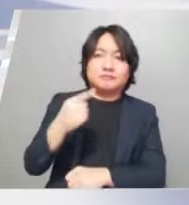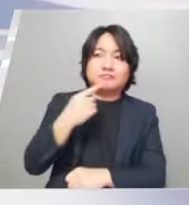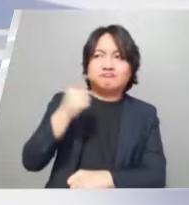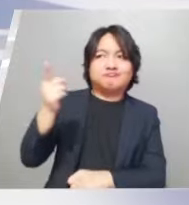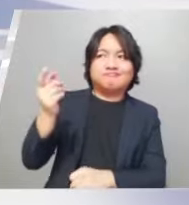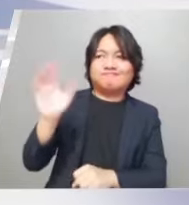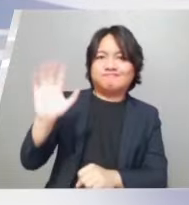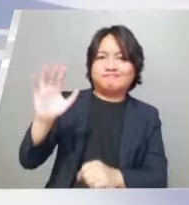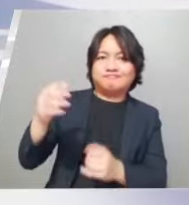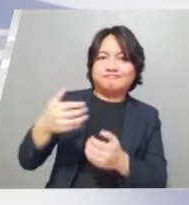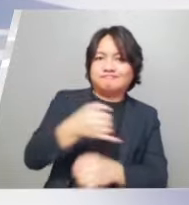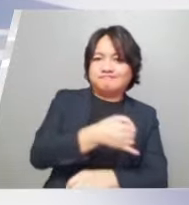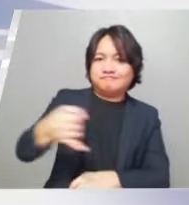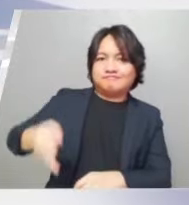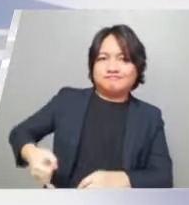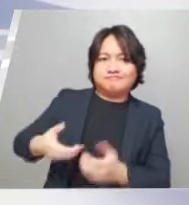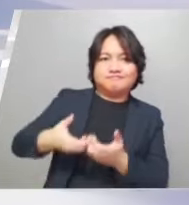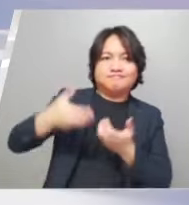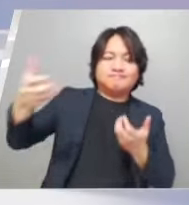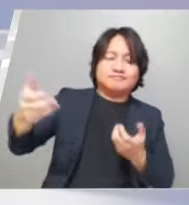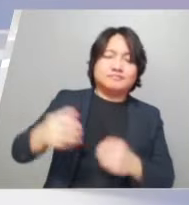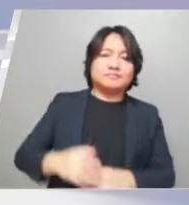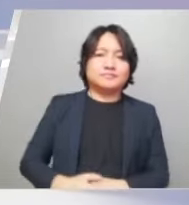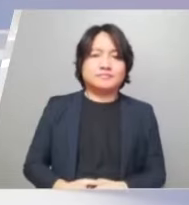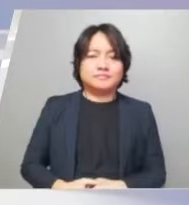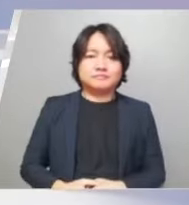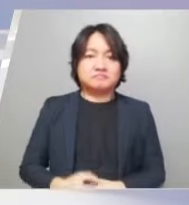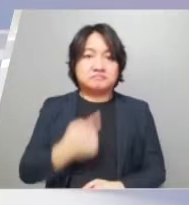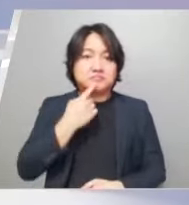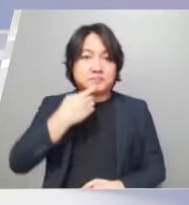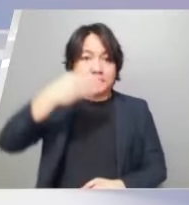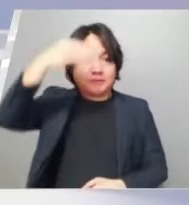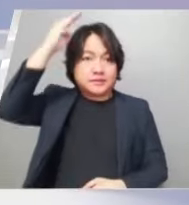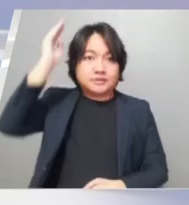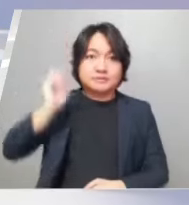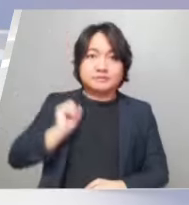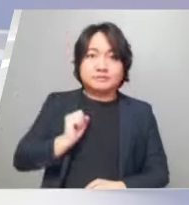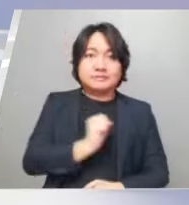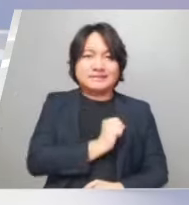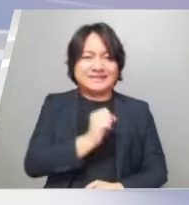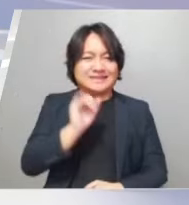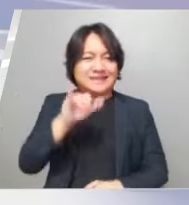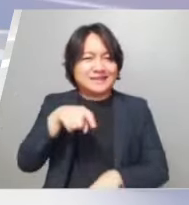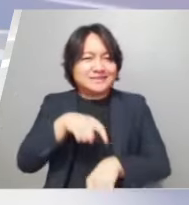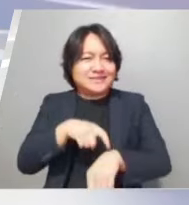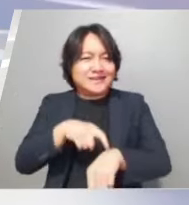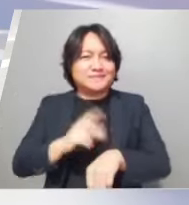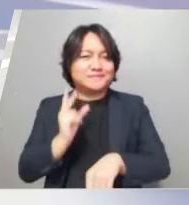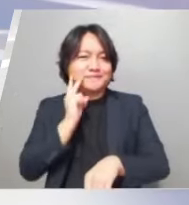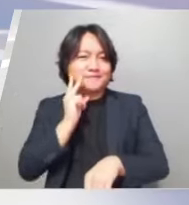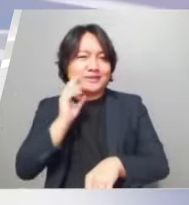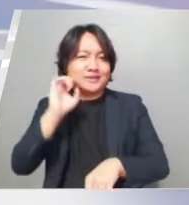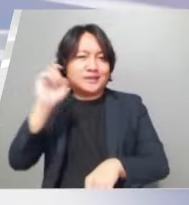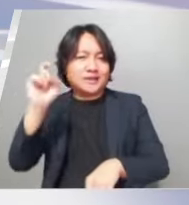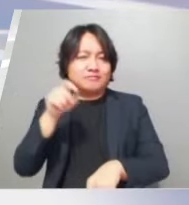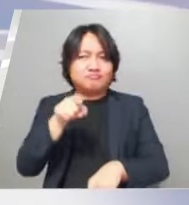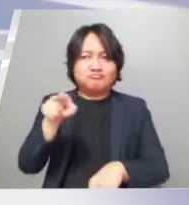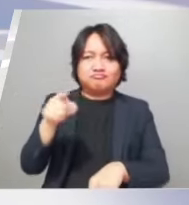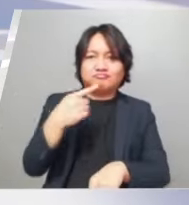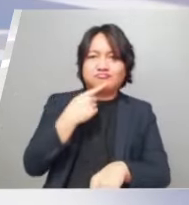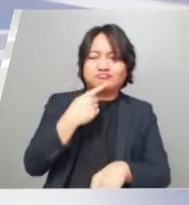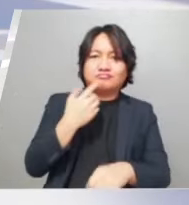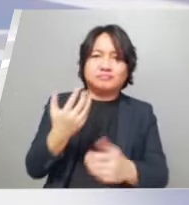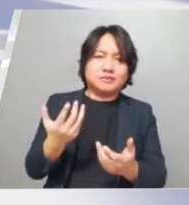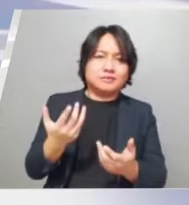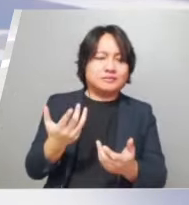dahilan. Giit ni Dela Rosa na dating PNP chief noong Administrasyong Duterte, malinaw ang posisyon ng Malacanang na hindi nito